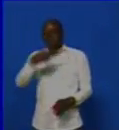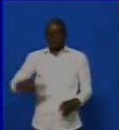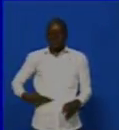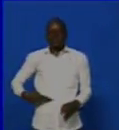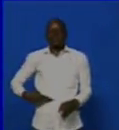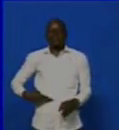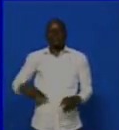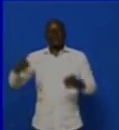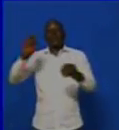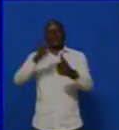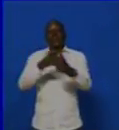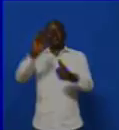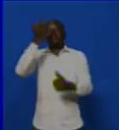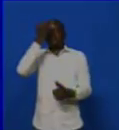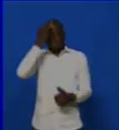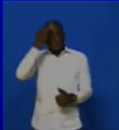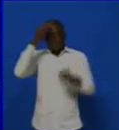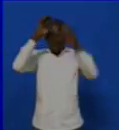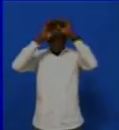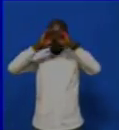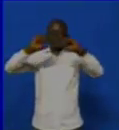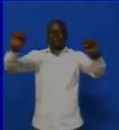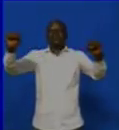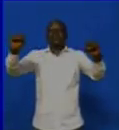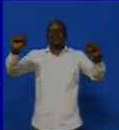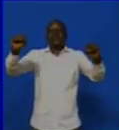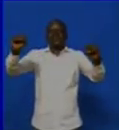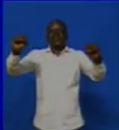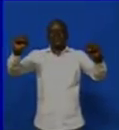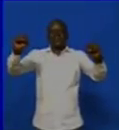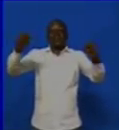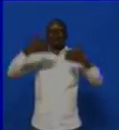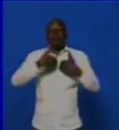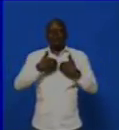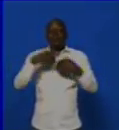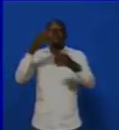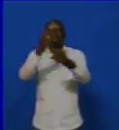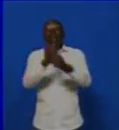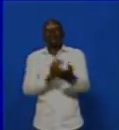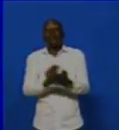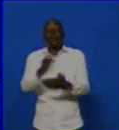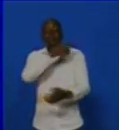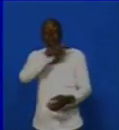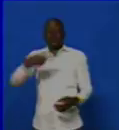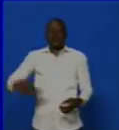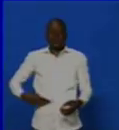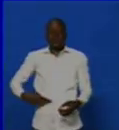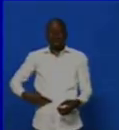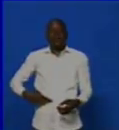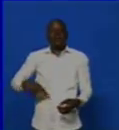Premier ministre Abiy Ahmed et le président érythréen Isaias Afwerki ont été reçus par le roi saoudien Salman à